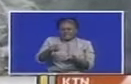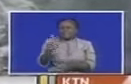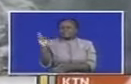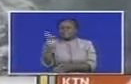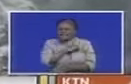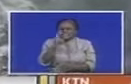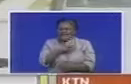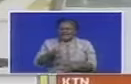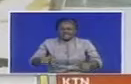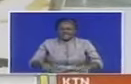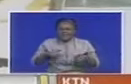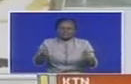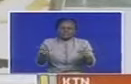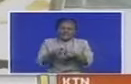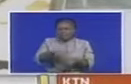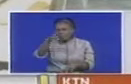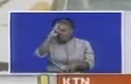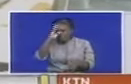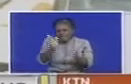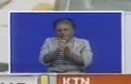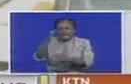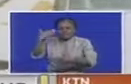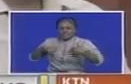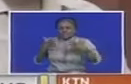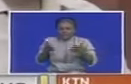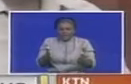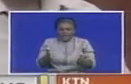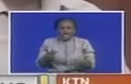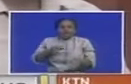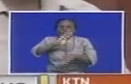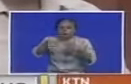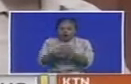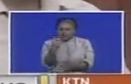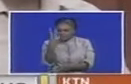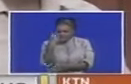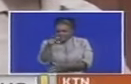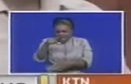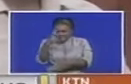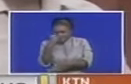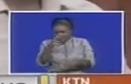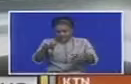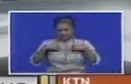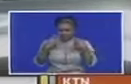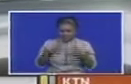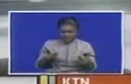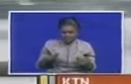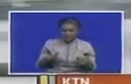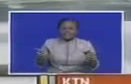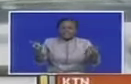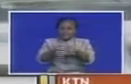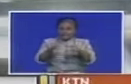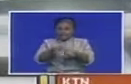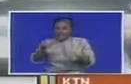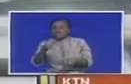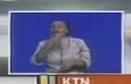usalama wa polisi na raia wanaokaa karibu, ombi ambalo hata washukiwa hawakupinga. Ilibidi hakimu Richard